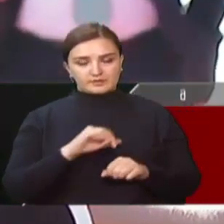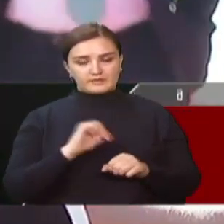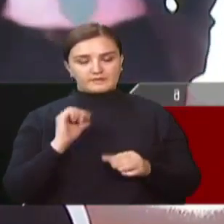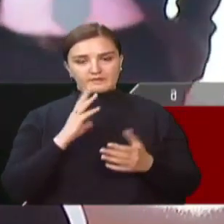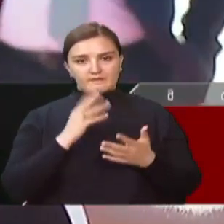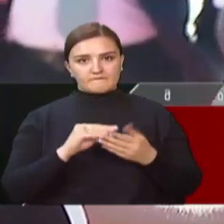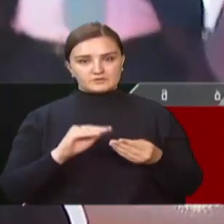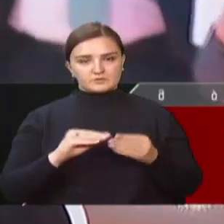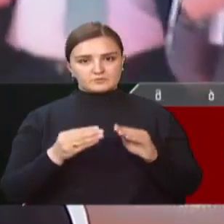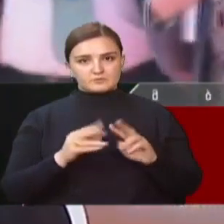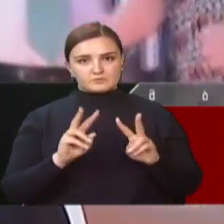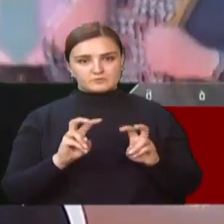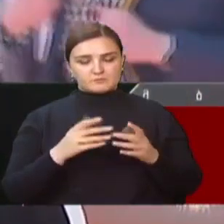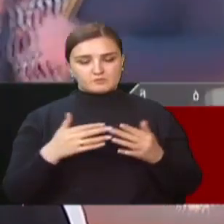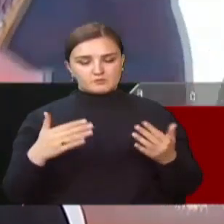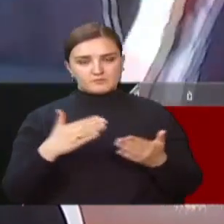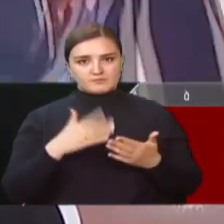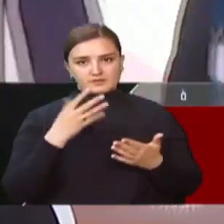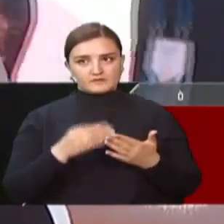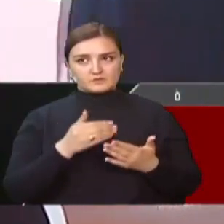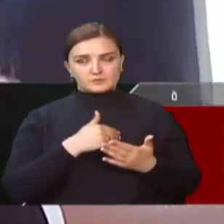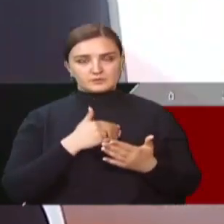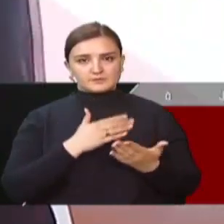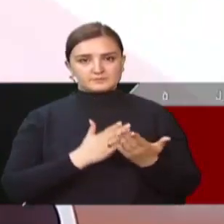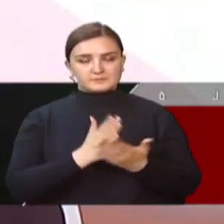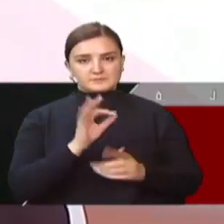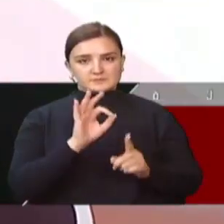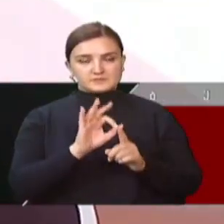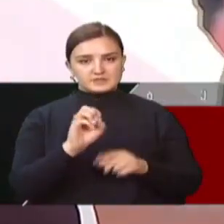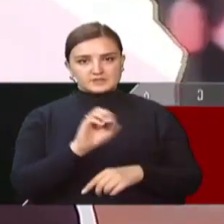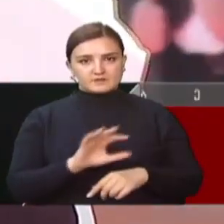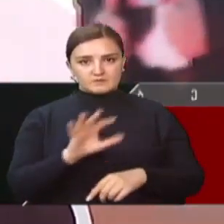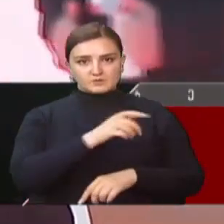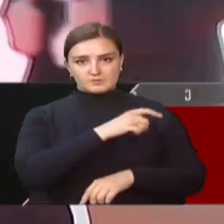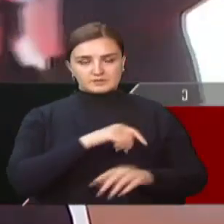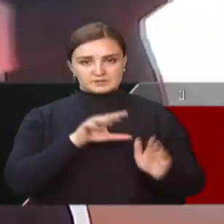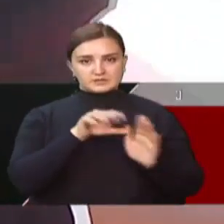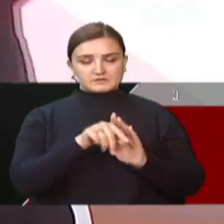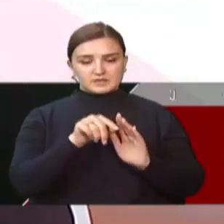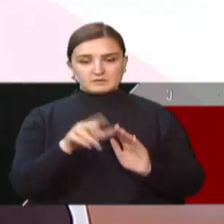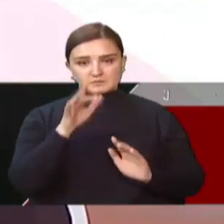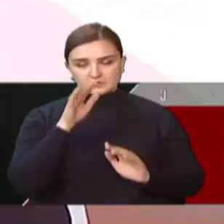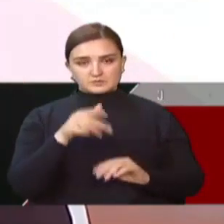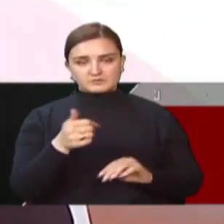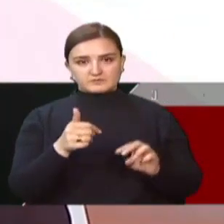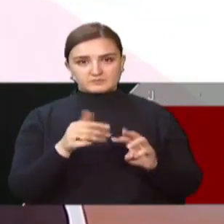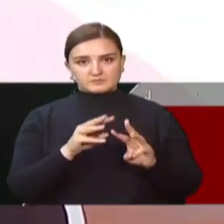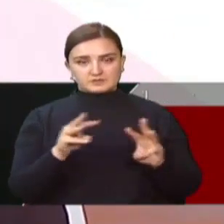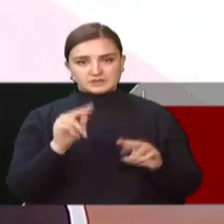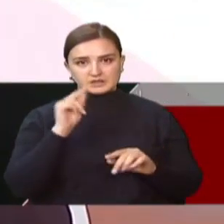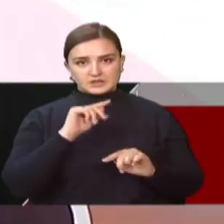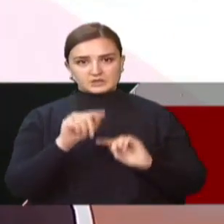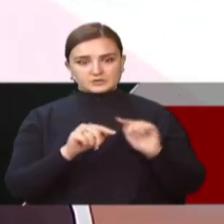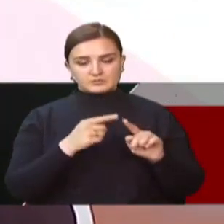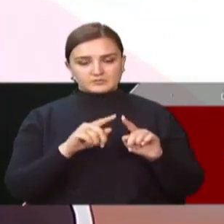camut sau bie așta. Cât scade bun mizani, pentru că atunci NATO seriu de urgă și seriu. Am dros, am cu un premier ministru a dat nașa uleben. Aset